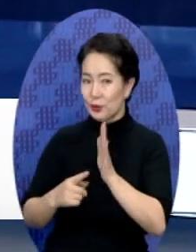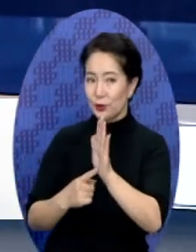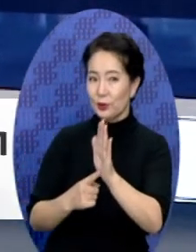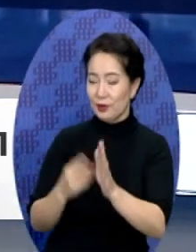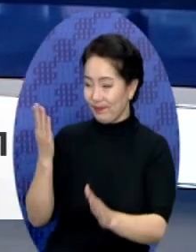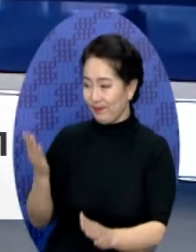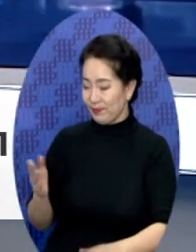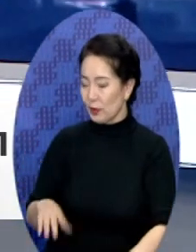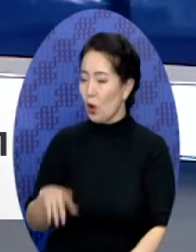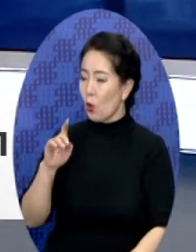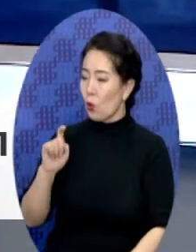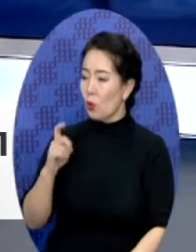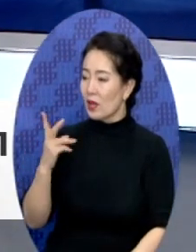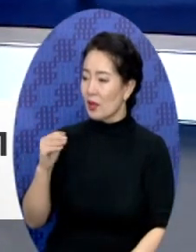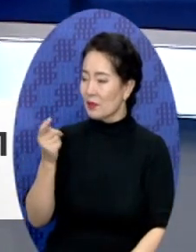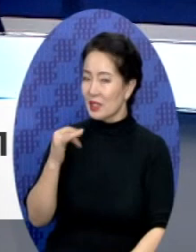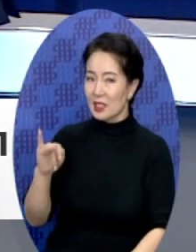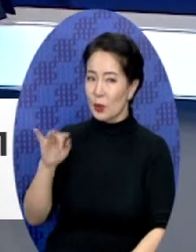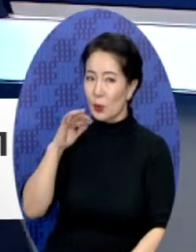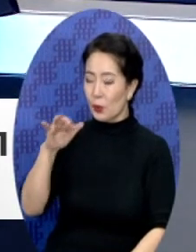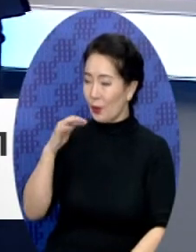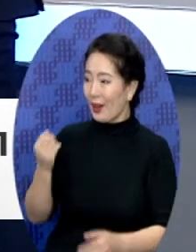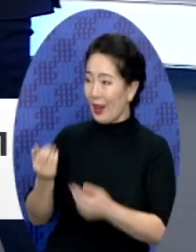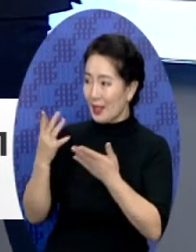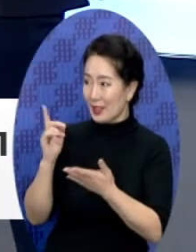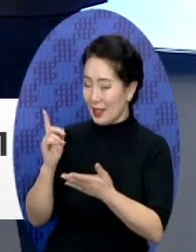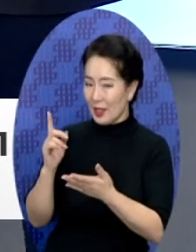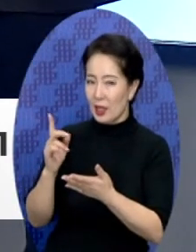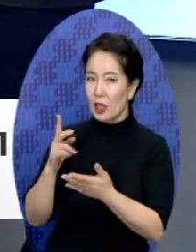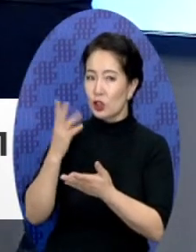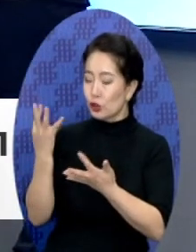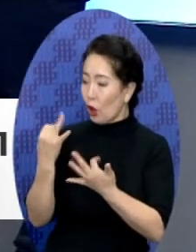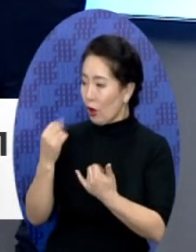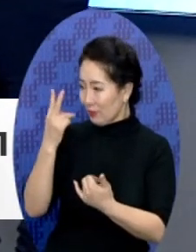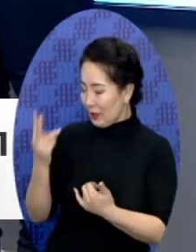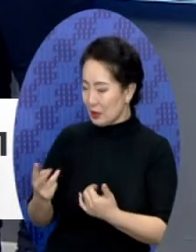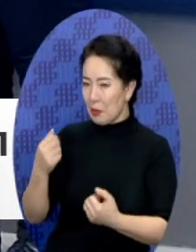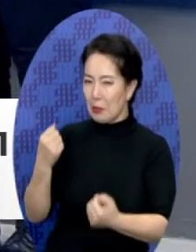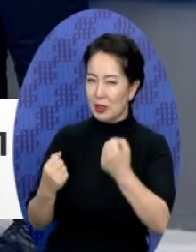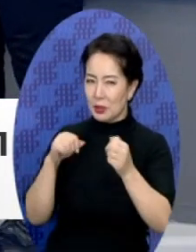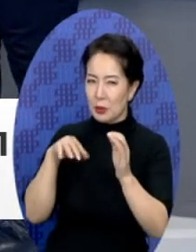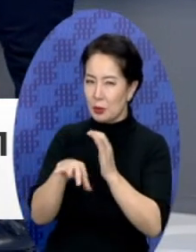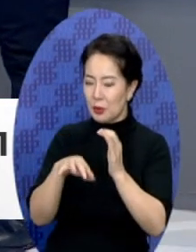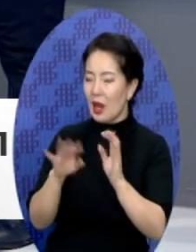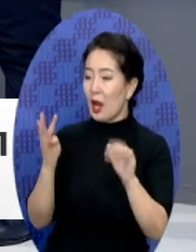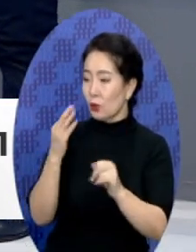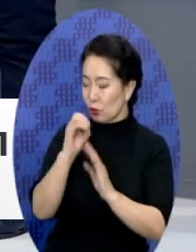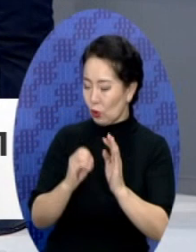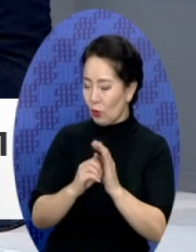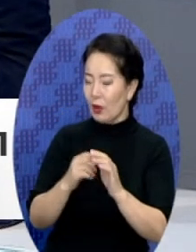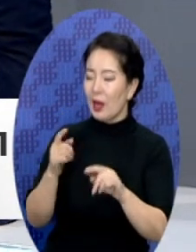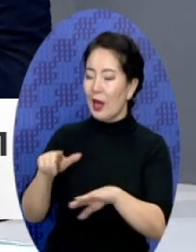хөргий. Тэгэхээр хөлмжийн хин ялгаруулж байгаа одоо тоон үзүүлэлт байна. За тээврийн салбар бол 14%, газар тариалан хөдөө